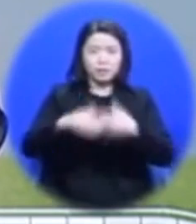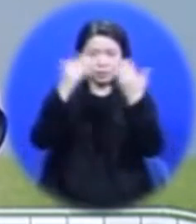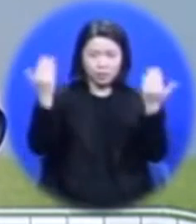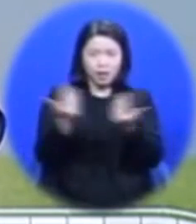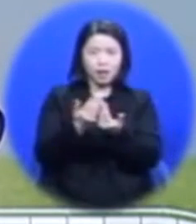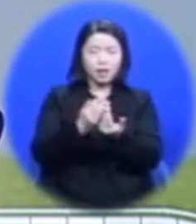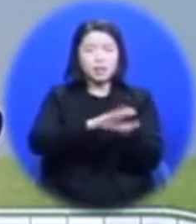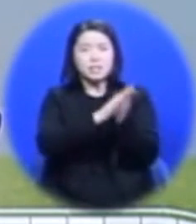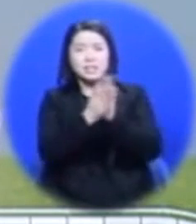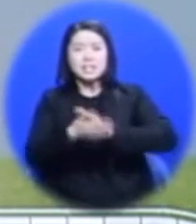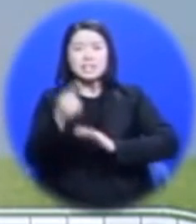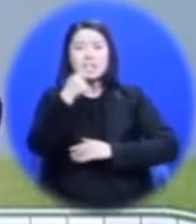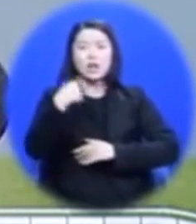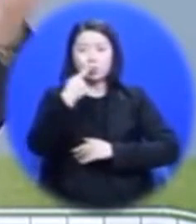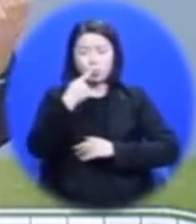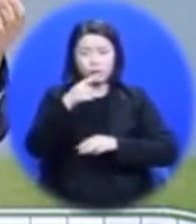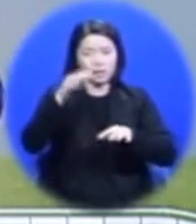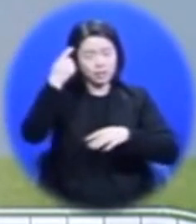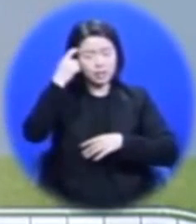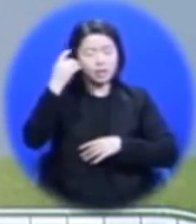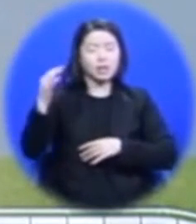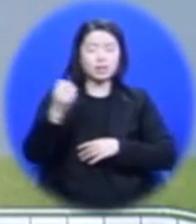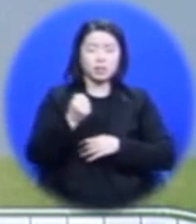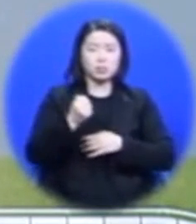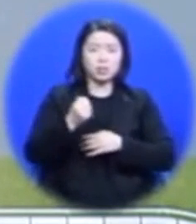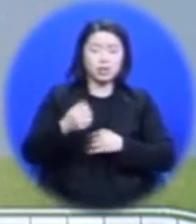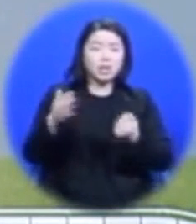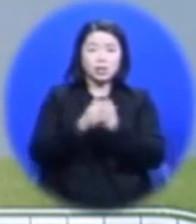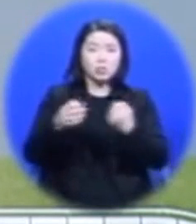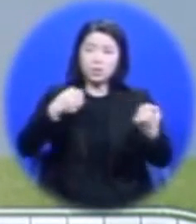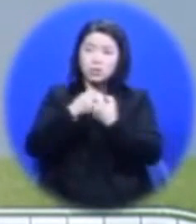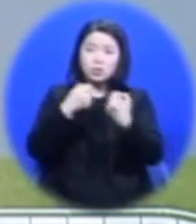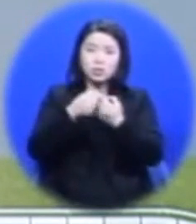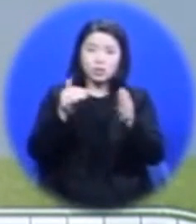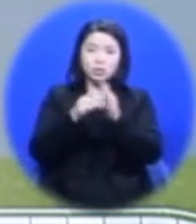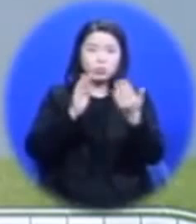사상입니다. 그러니까 전쟁을 하고도 아무 가책이 없어요.